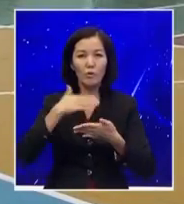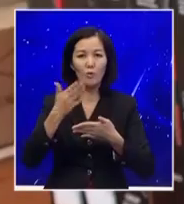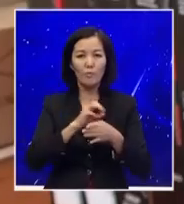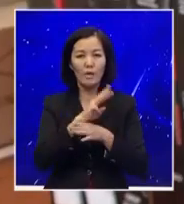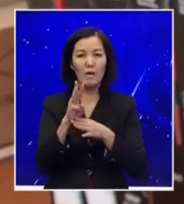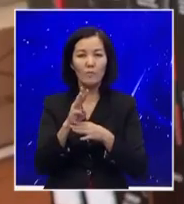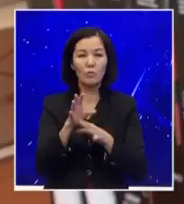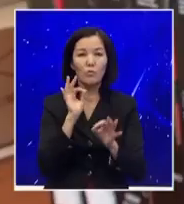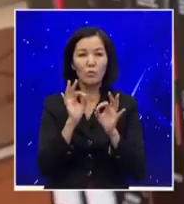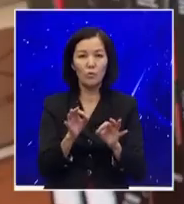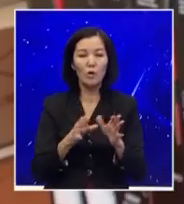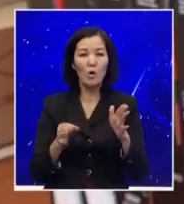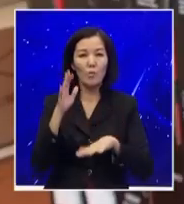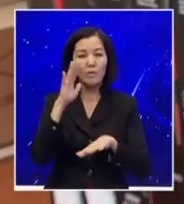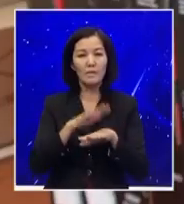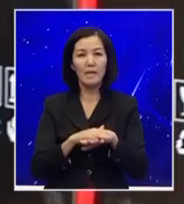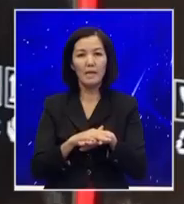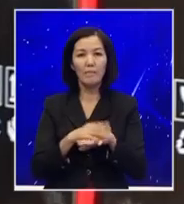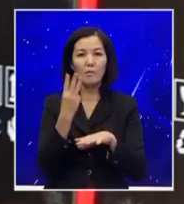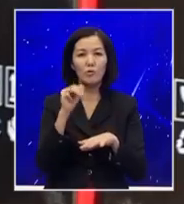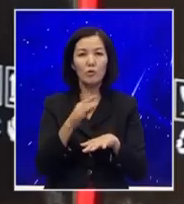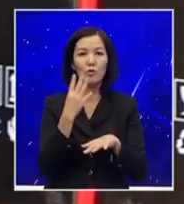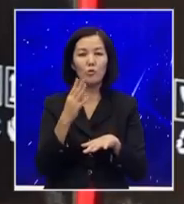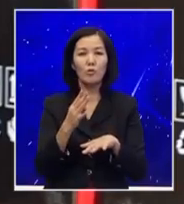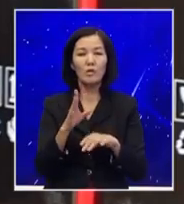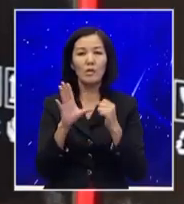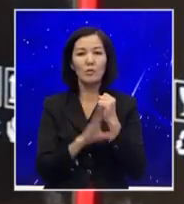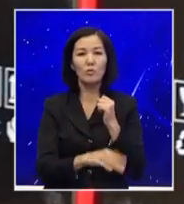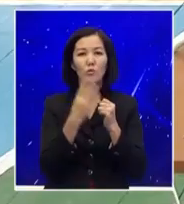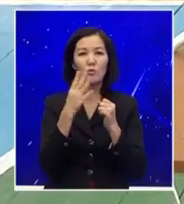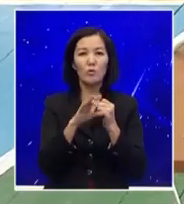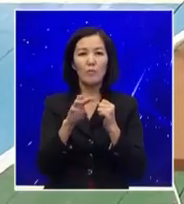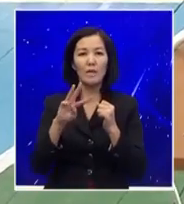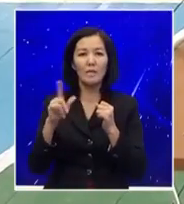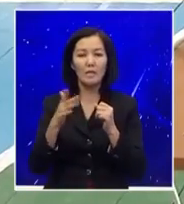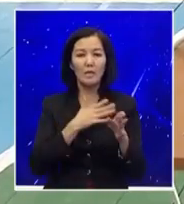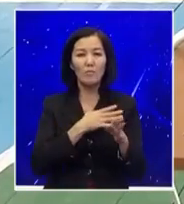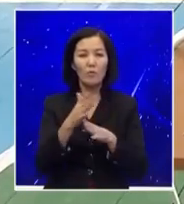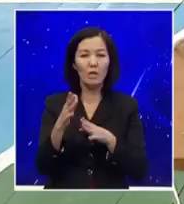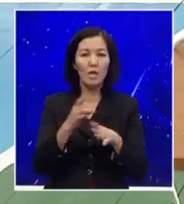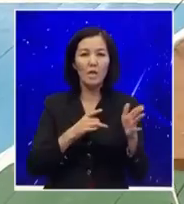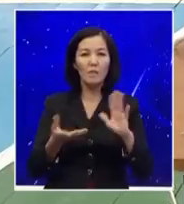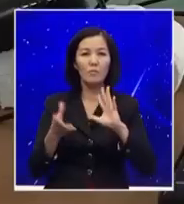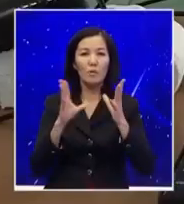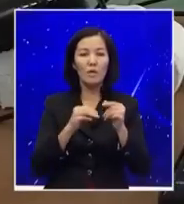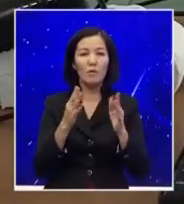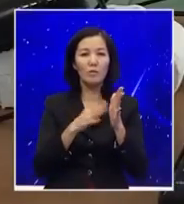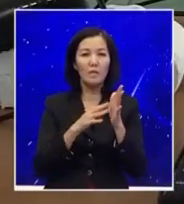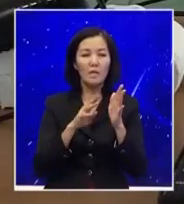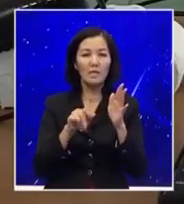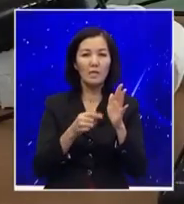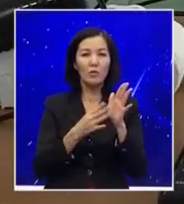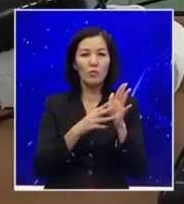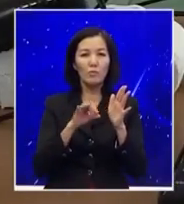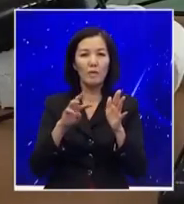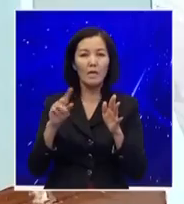қамтуысы ойдағыдай. Облыс әкімі алғашқысына 3,4, соңғысына 4 миллиард теңге бөлген. Республикадан және